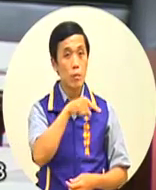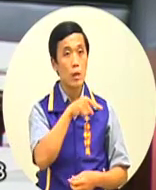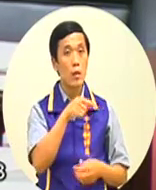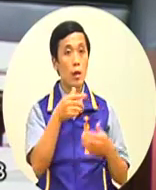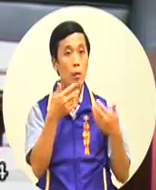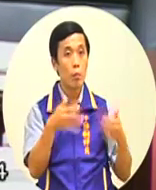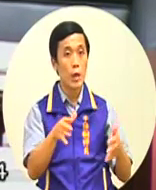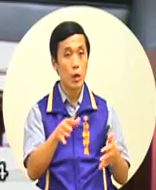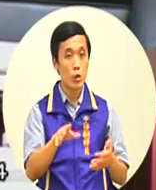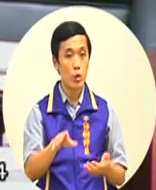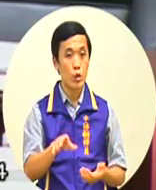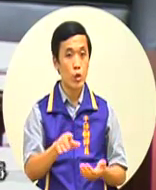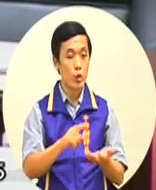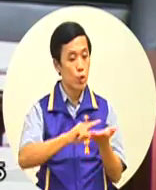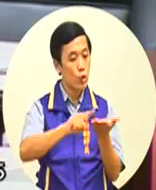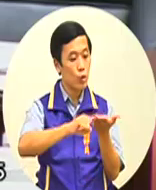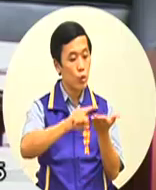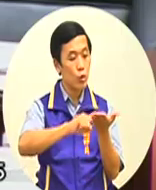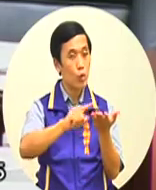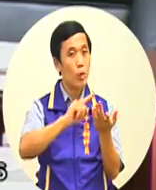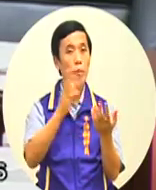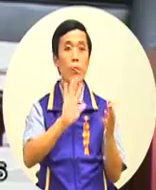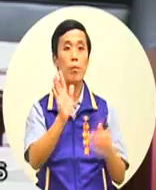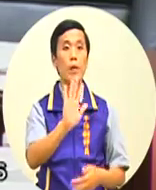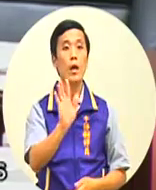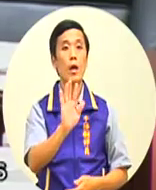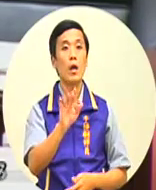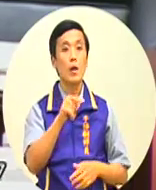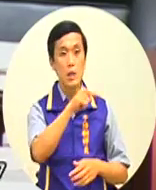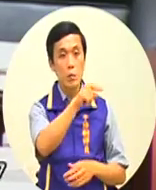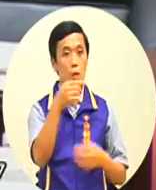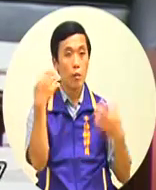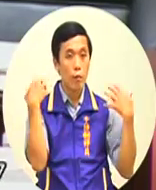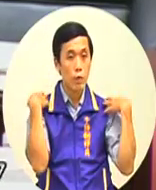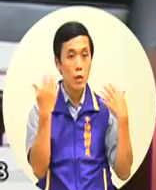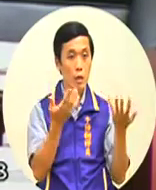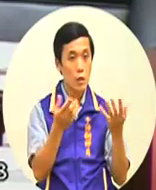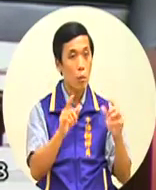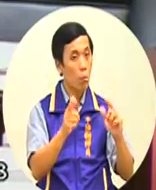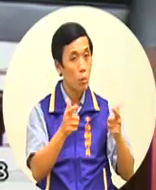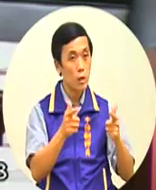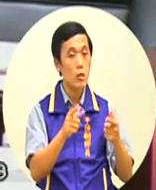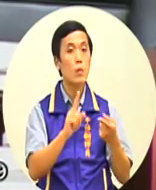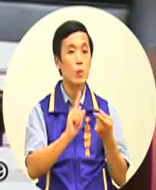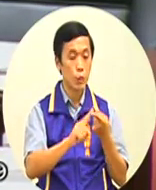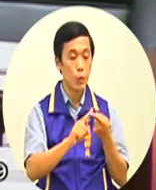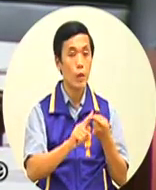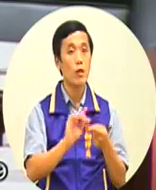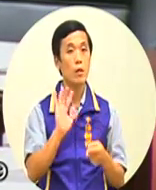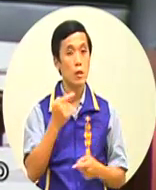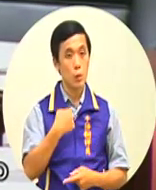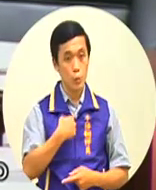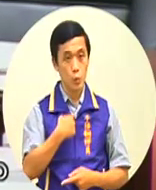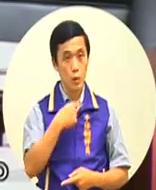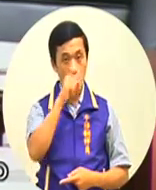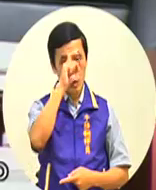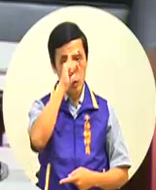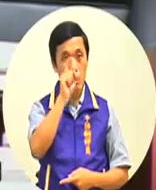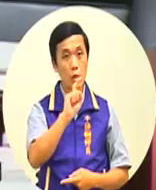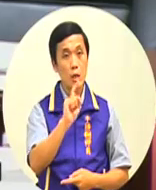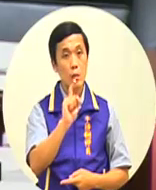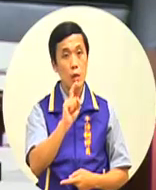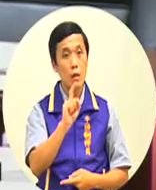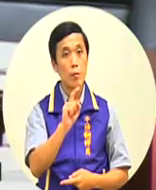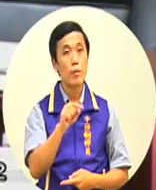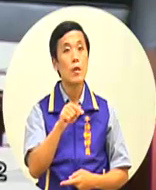滑手机就请听一下，虽然不是你们的业务，那我也希望说你们也藉由你